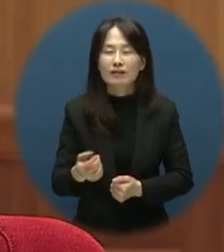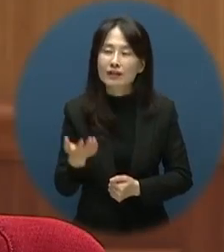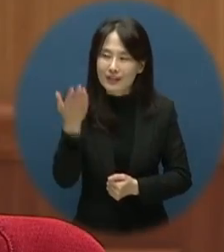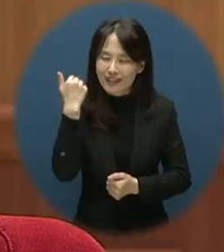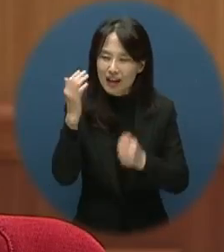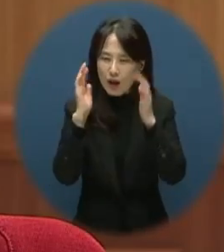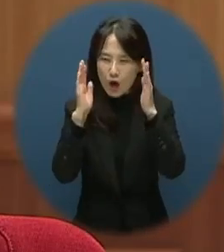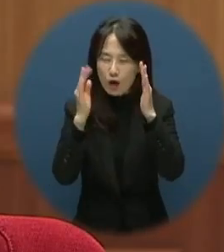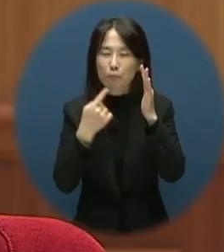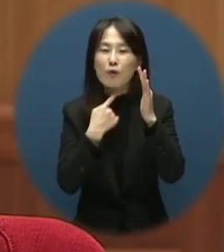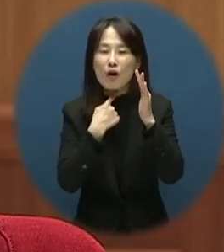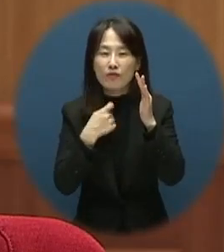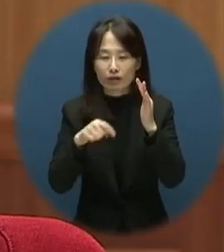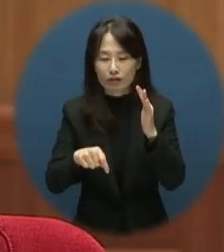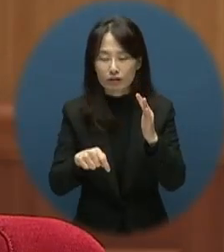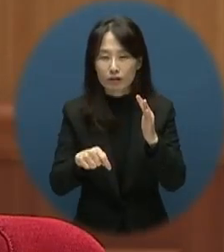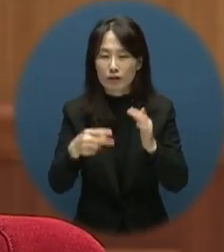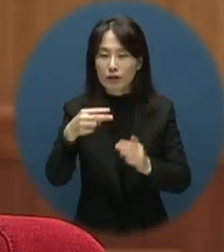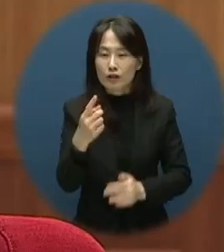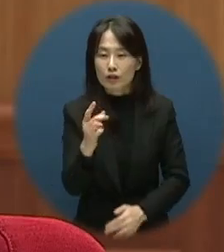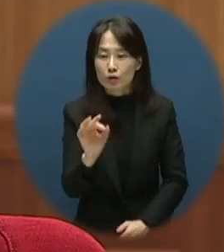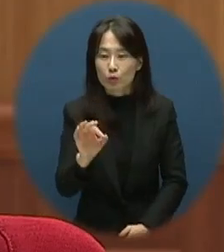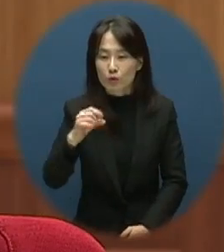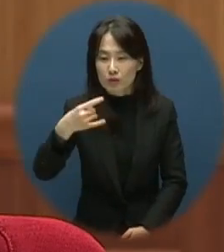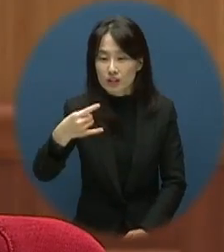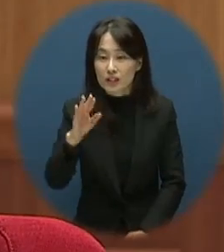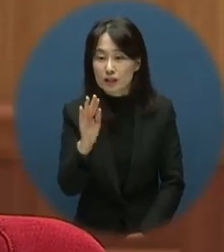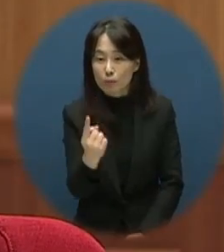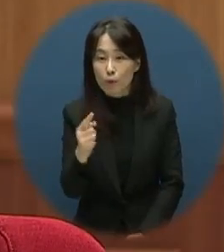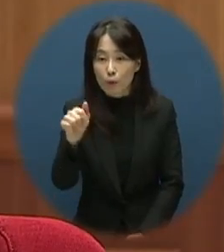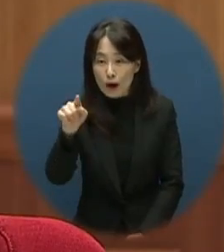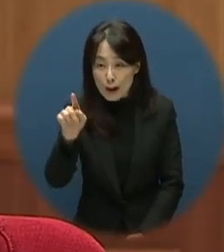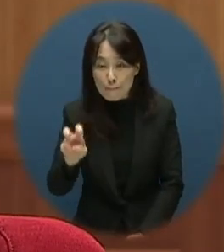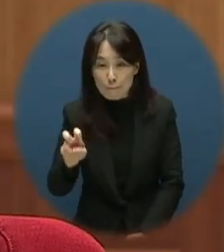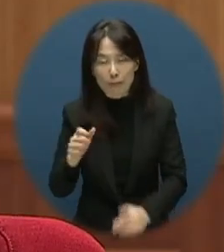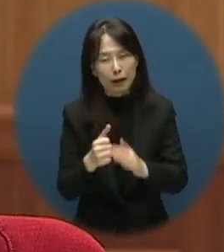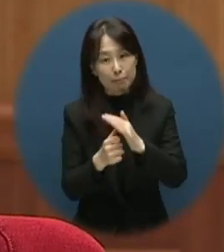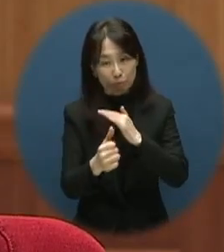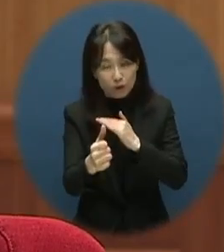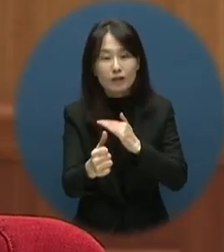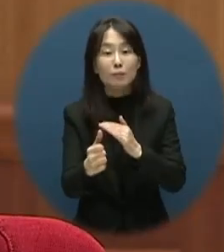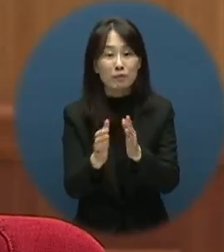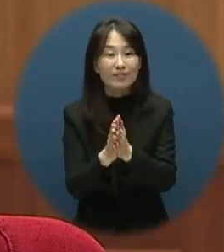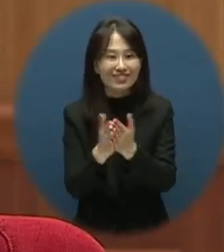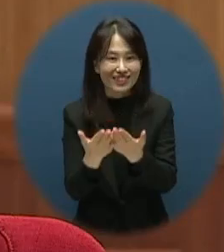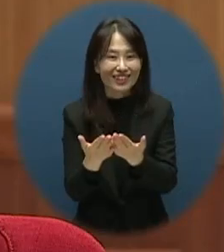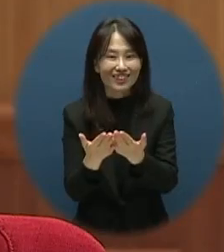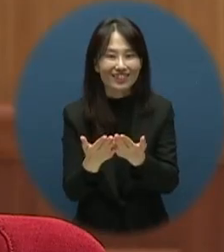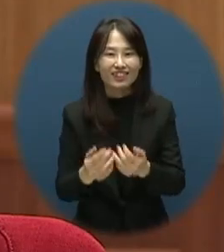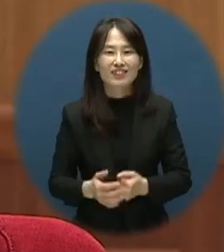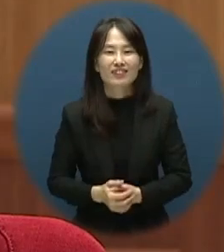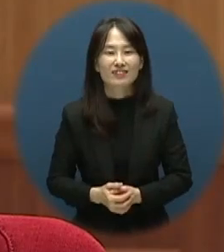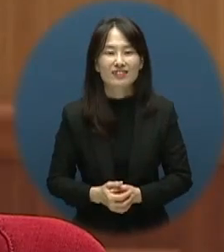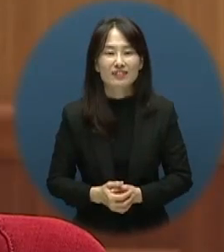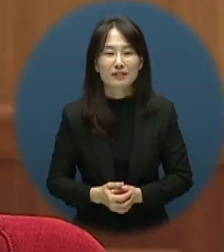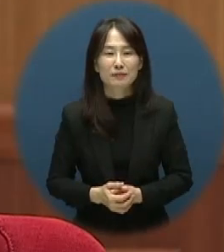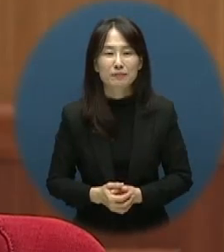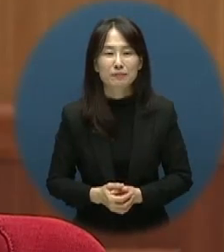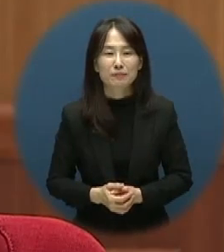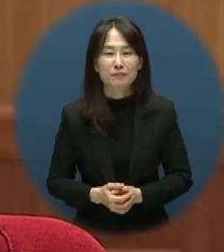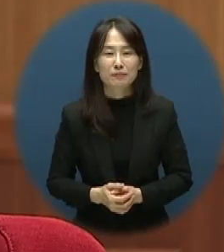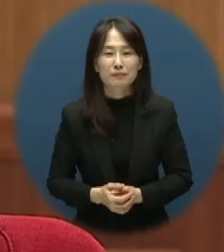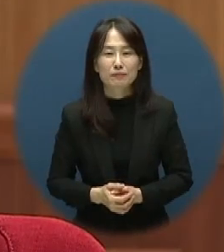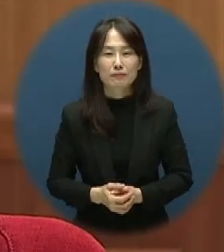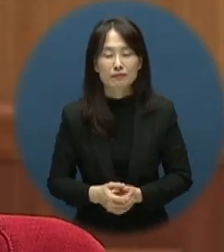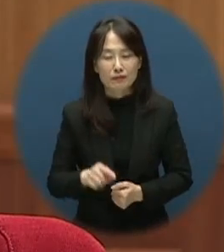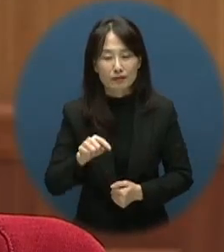공부했던 이거는 동의보감이란 뭐 아주 예. 대표적인 책 있잖아요. 호준이 그렇죠. 쓴 책인데